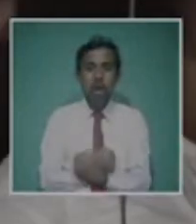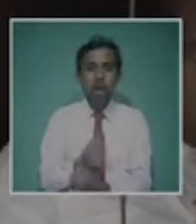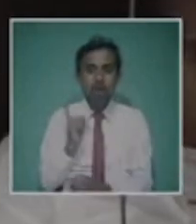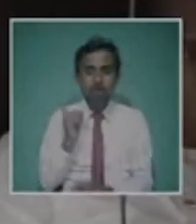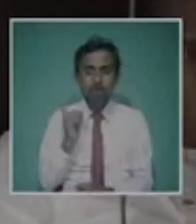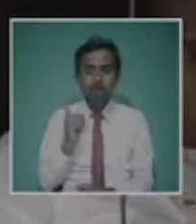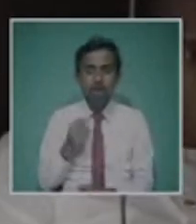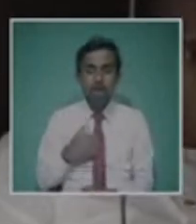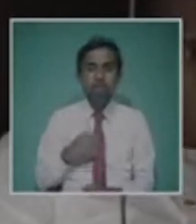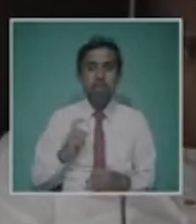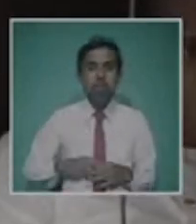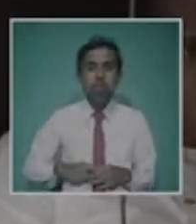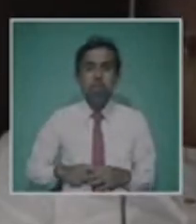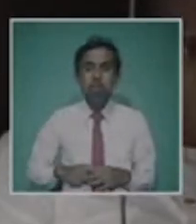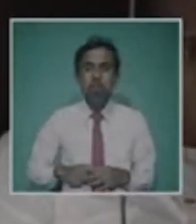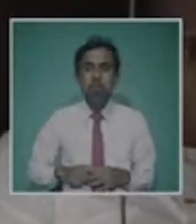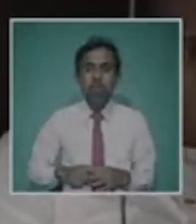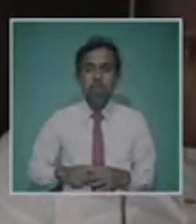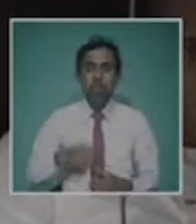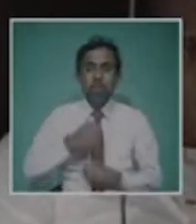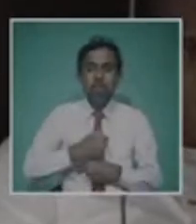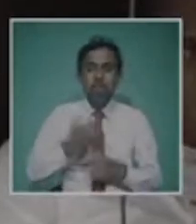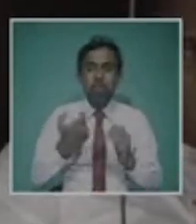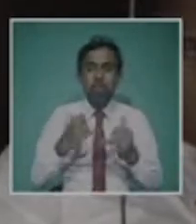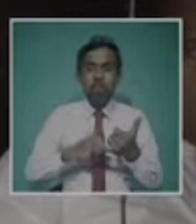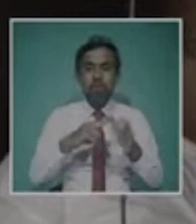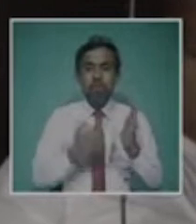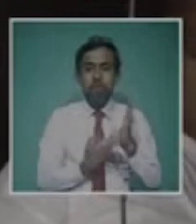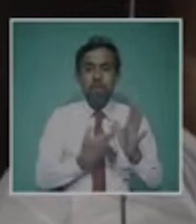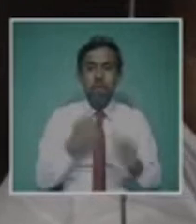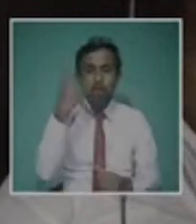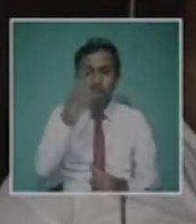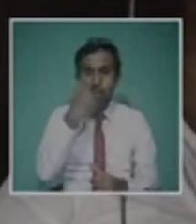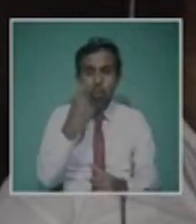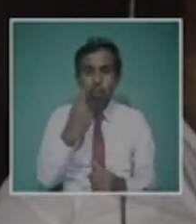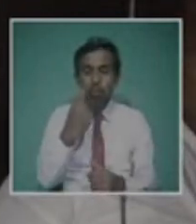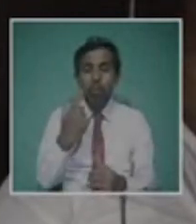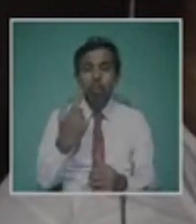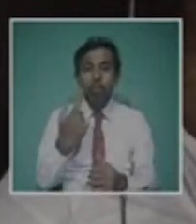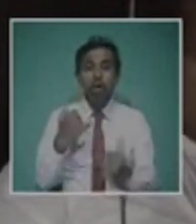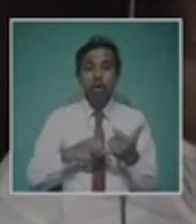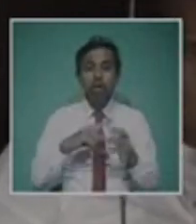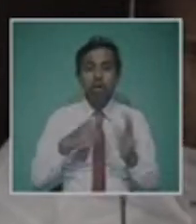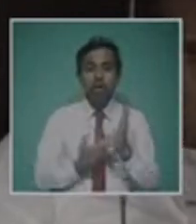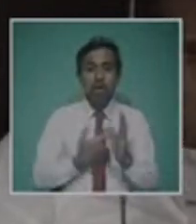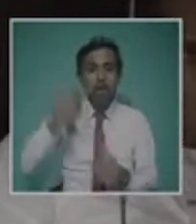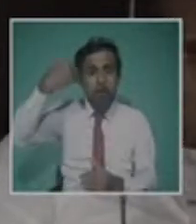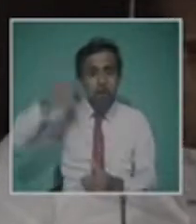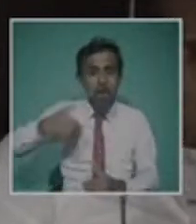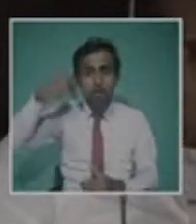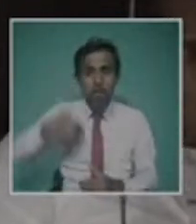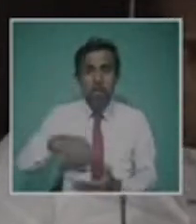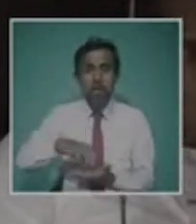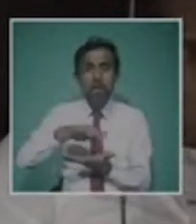නමුත් අපිට තියෙන ප්‍රශ්නේ මේකයි. ආණ්ඩුව සාරා ජස්මින්ව හොයනවට වඩා සාරා ජස්මින් මරුණයි කියලා